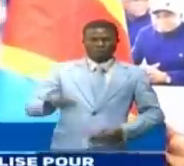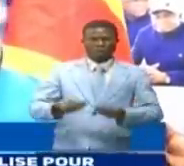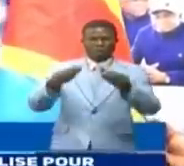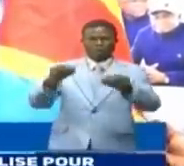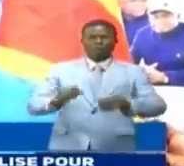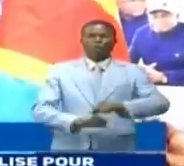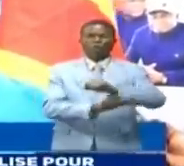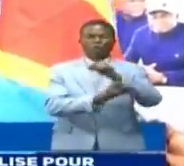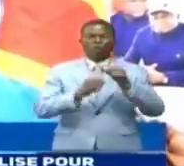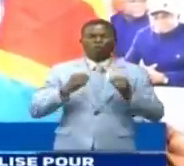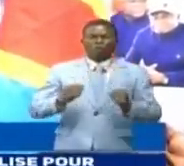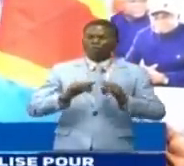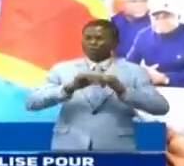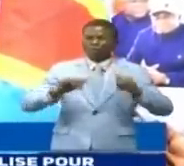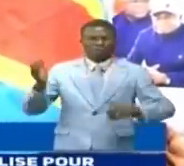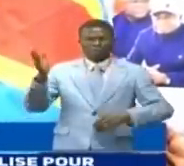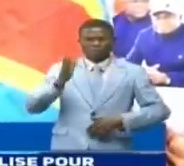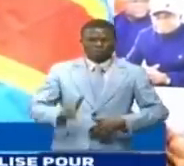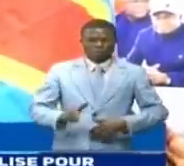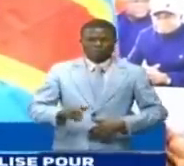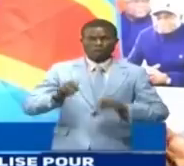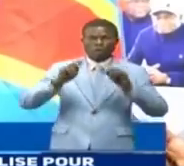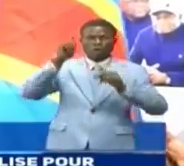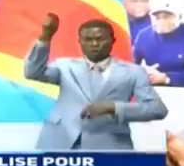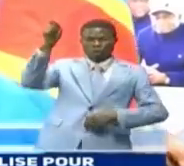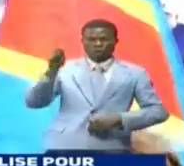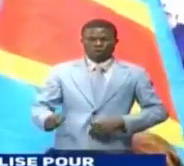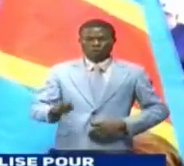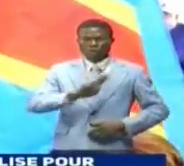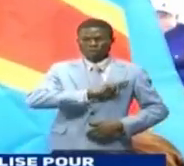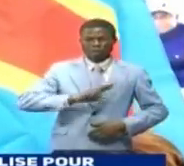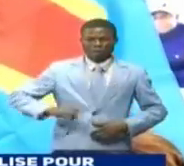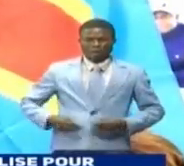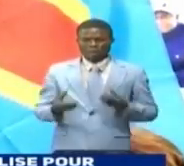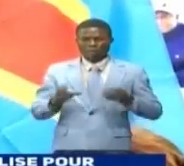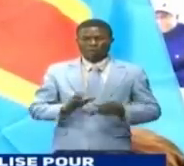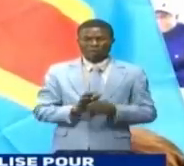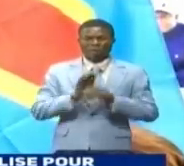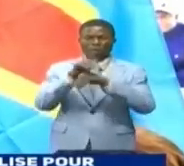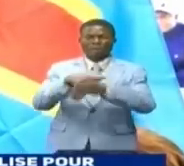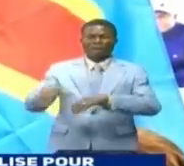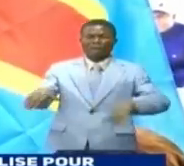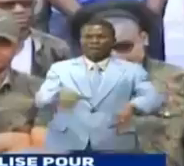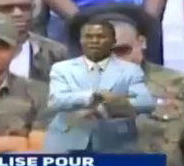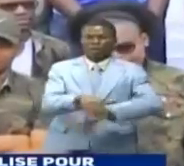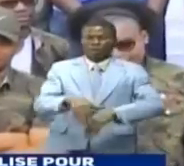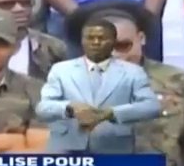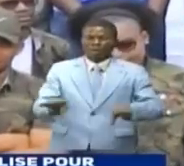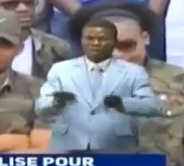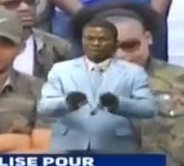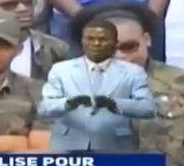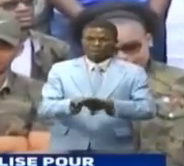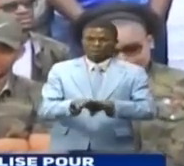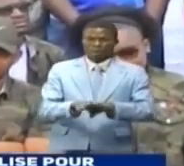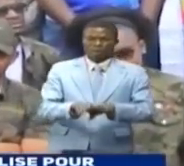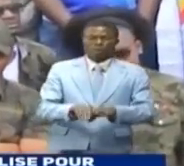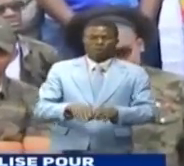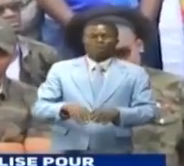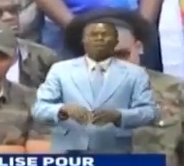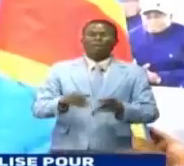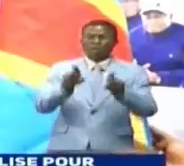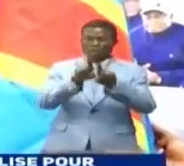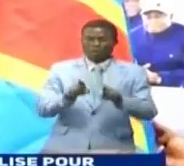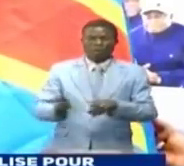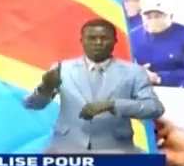soutien indéfectible aux forces armées de la République engagées au front d'Iran de nuit sans étoiles et